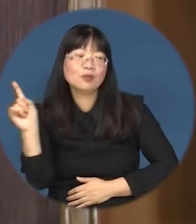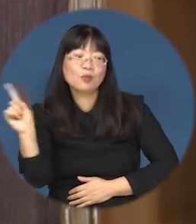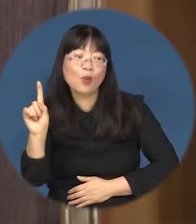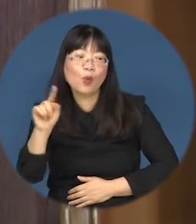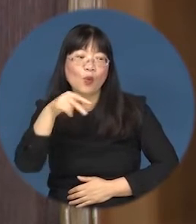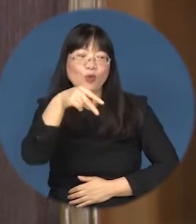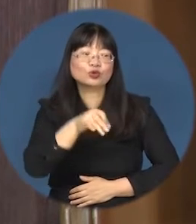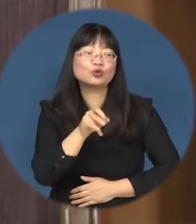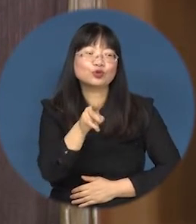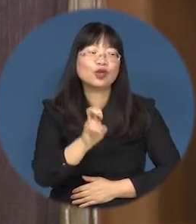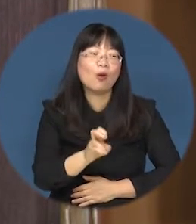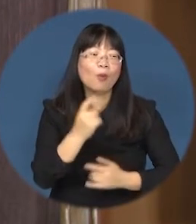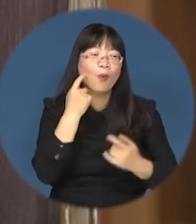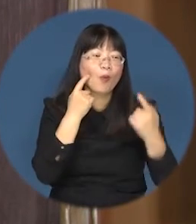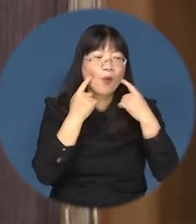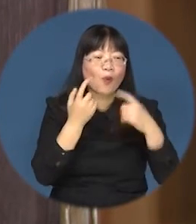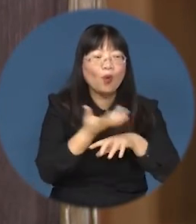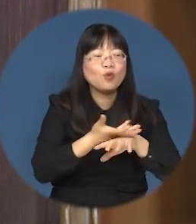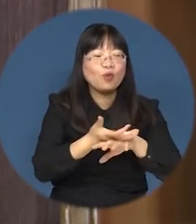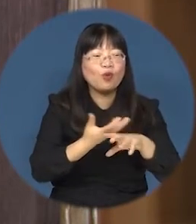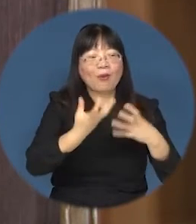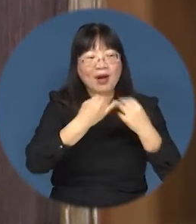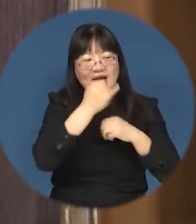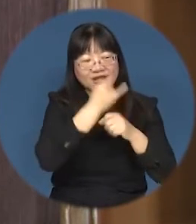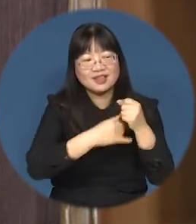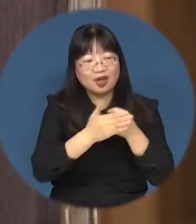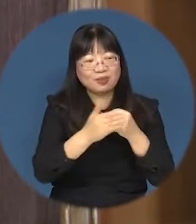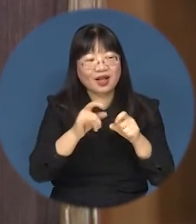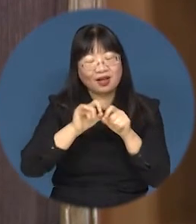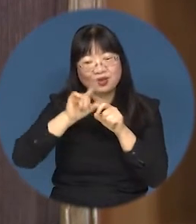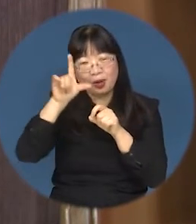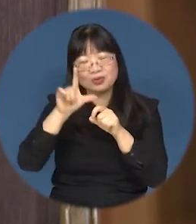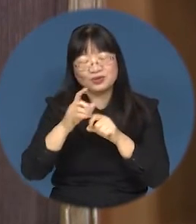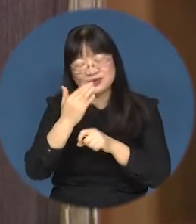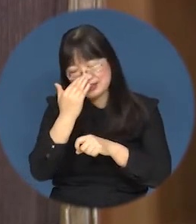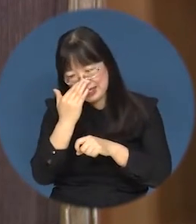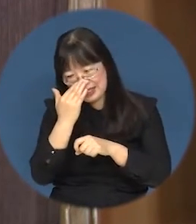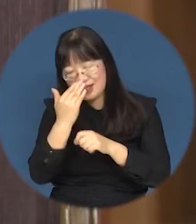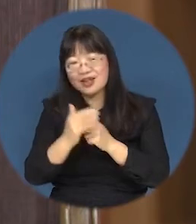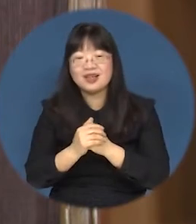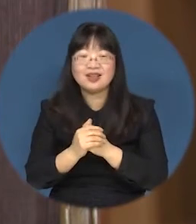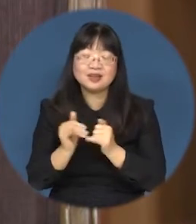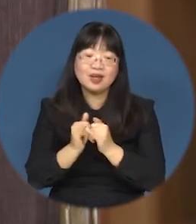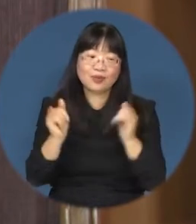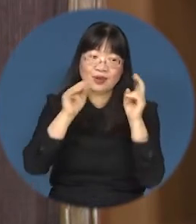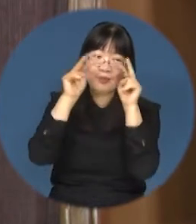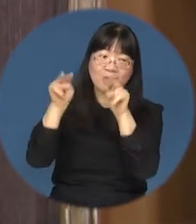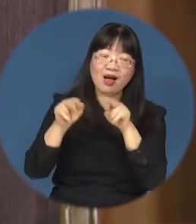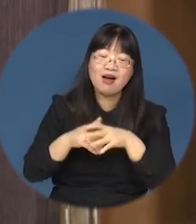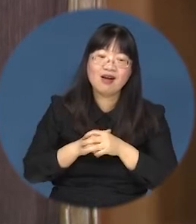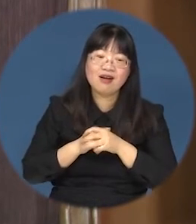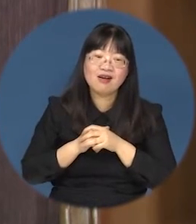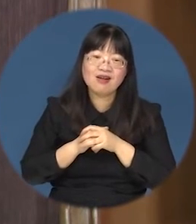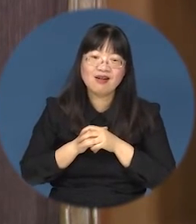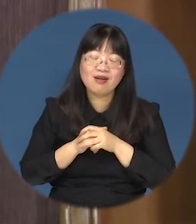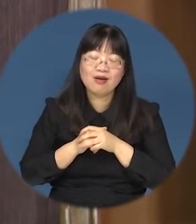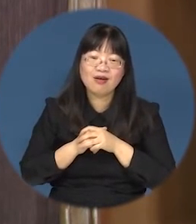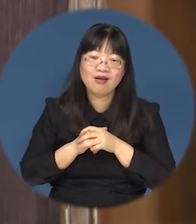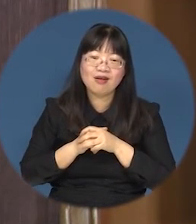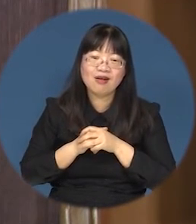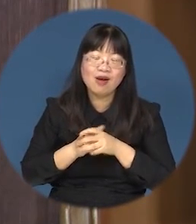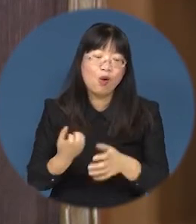고래는 대부분 착해요. 거의 다 착합니다. 착한데 되게 사람들이 우리가 보면은 뭐 이제 그런 적은